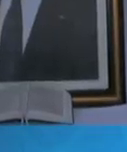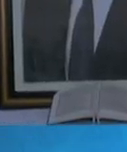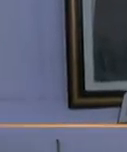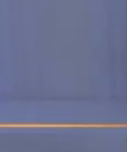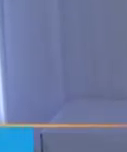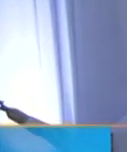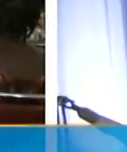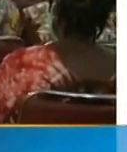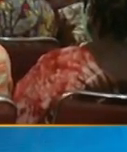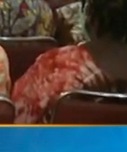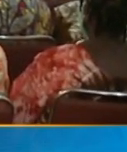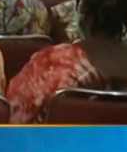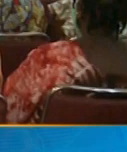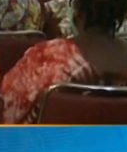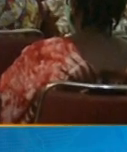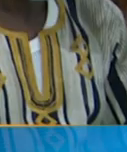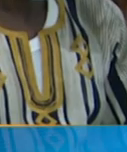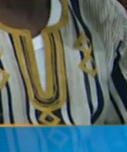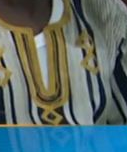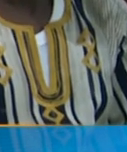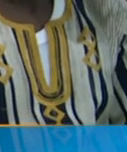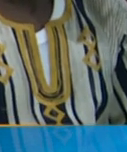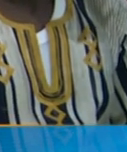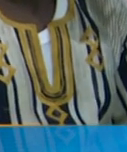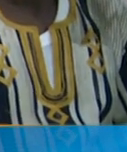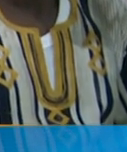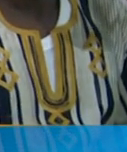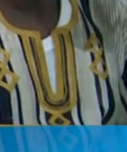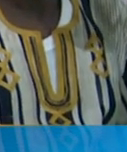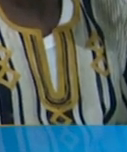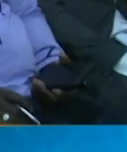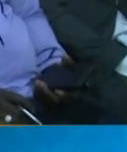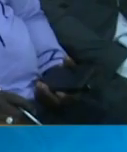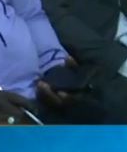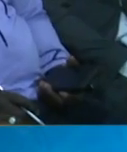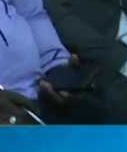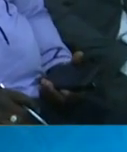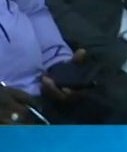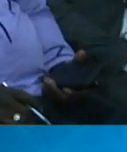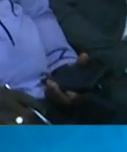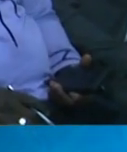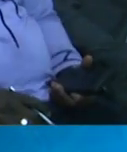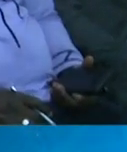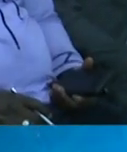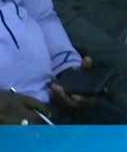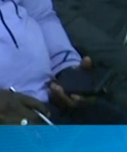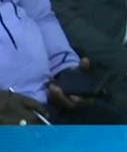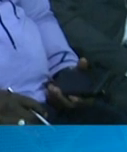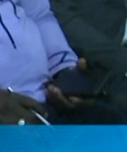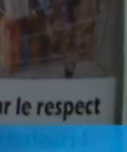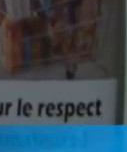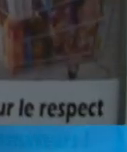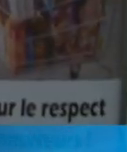a exprimé sa compassion à la famille éplorée. Célébration hier de la journée mondiale 2021 des droits